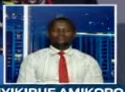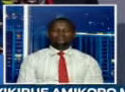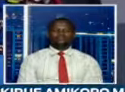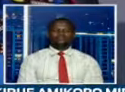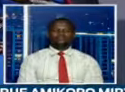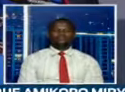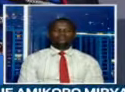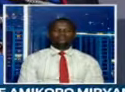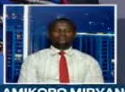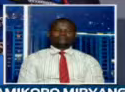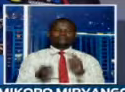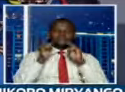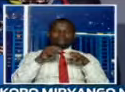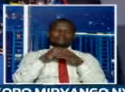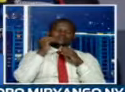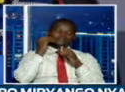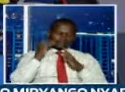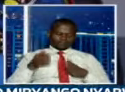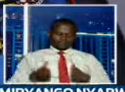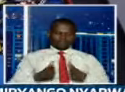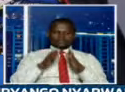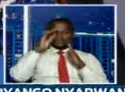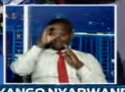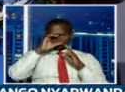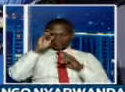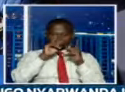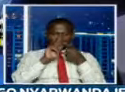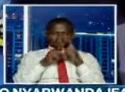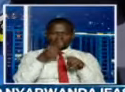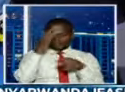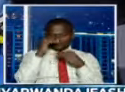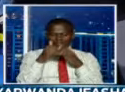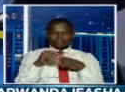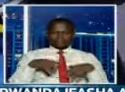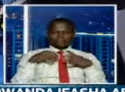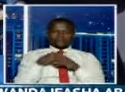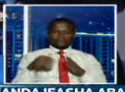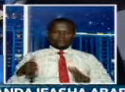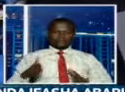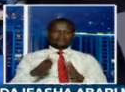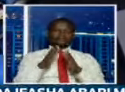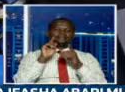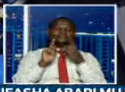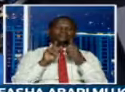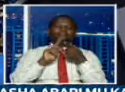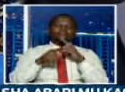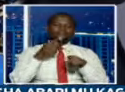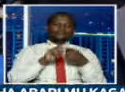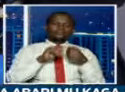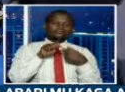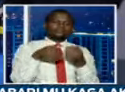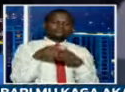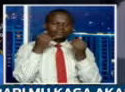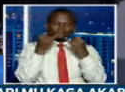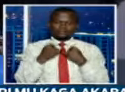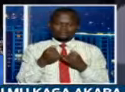Yaraje gutyo ku muhanda iwacu ashakisha abantu b'inshuti kubera ko dutuye ku muhanda. Ashakisha abantu b'inshuti akambwira